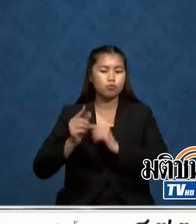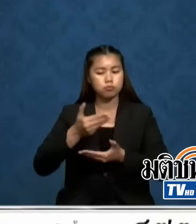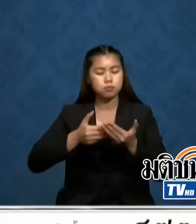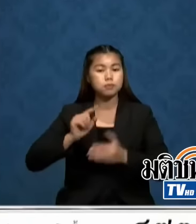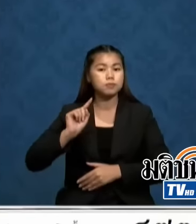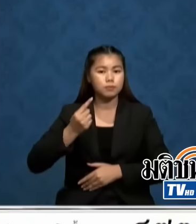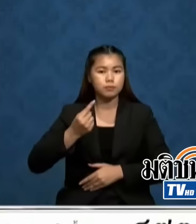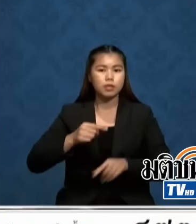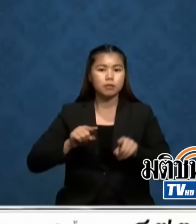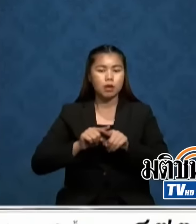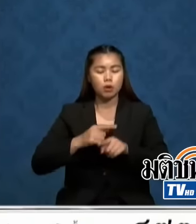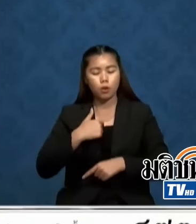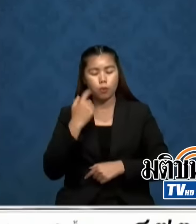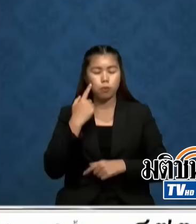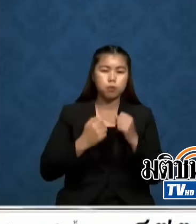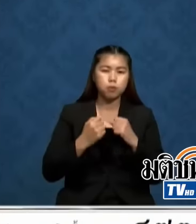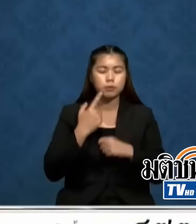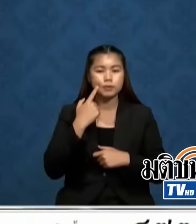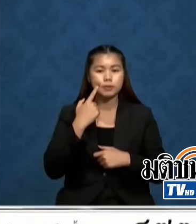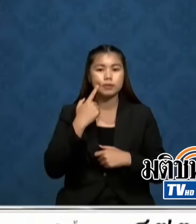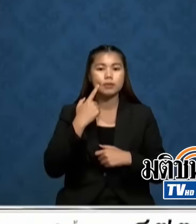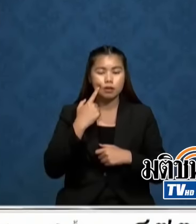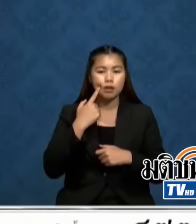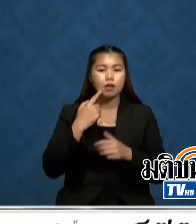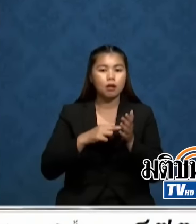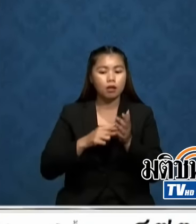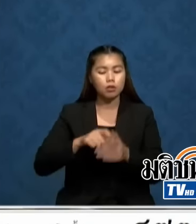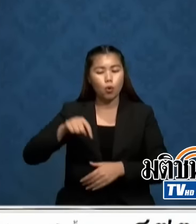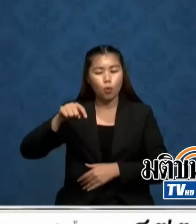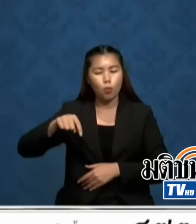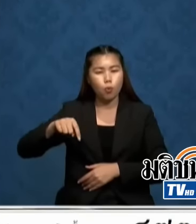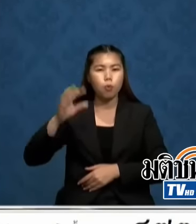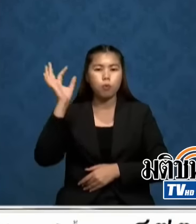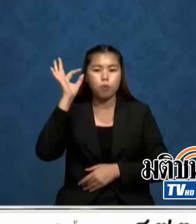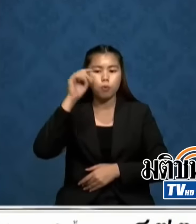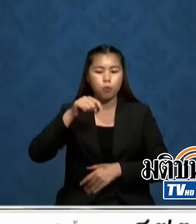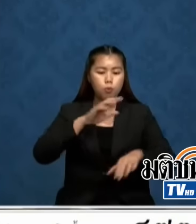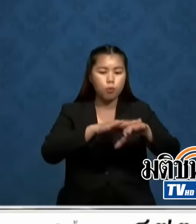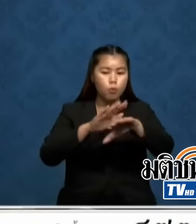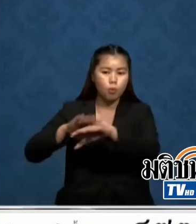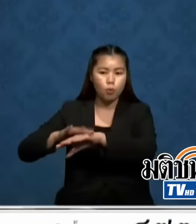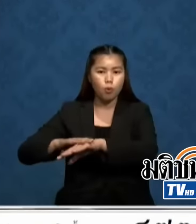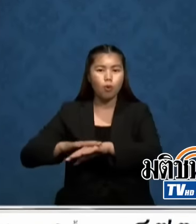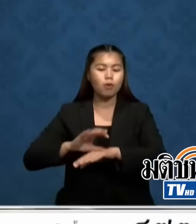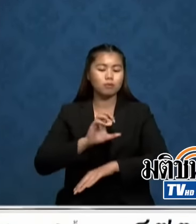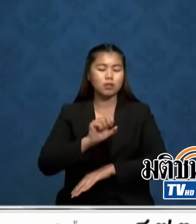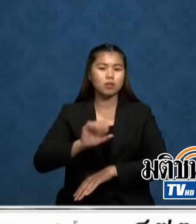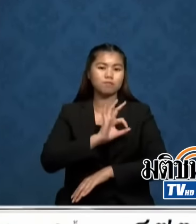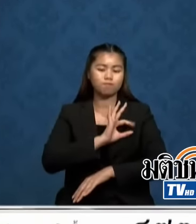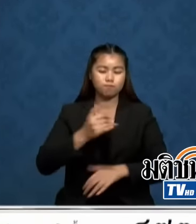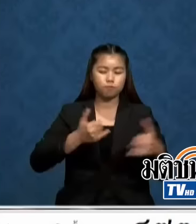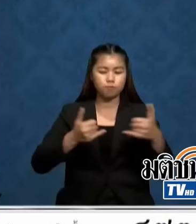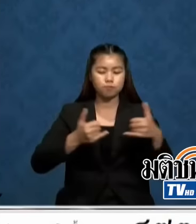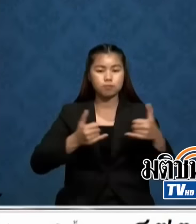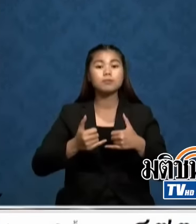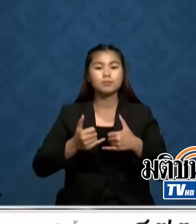คราวนี้ไม่ใช่แค่วิ่งขาขวิดแล้วครับกดออดเรียกทีสมาชิกเราวิ่งกันขาเปลี้ยเพลียแรงหมดสภาพกันเลยที